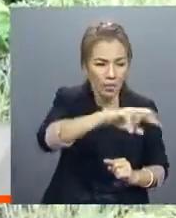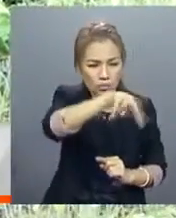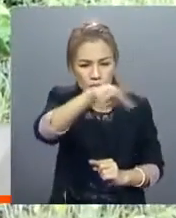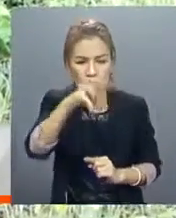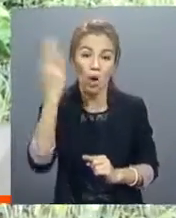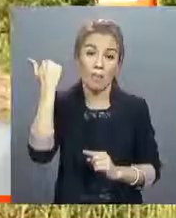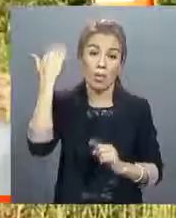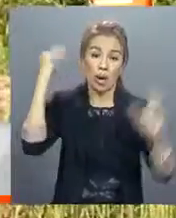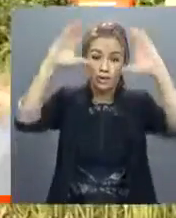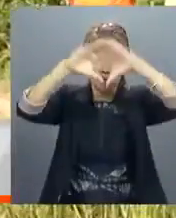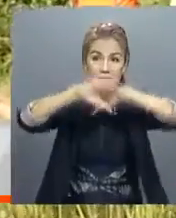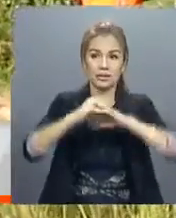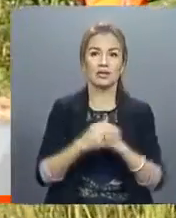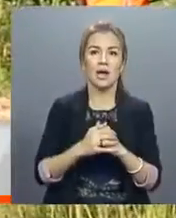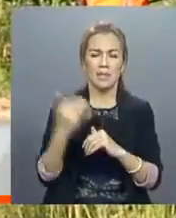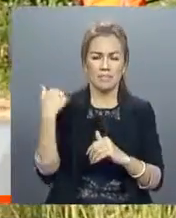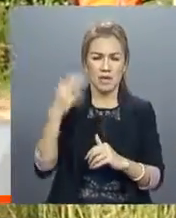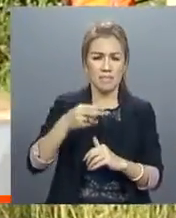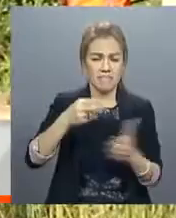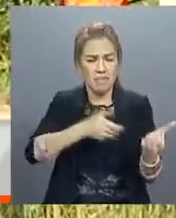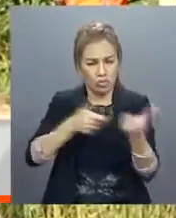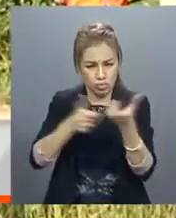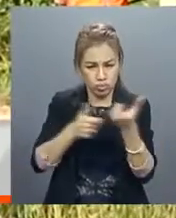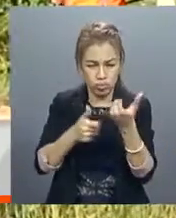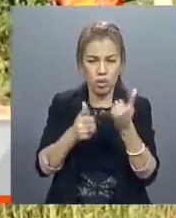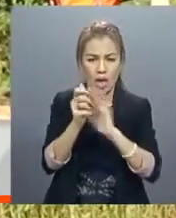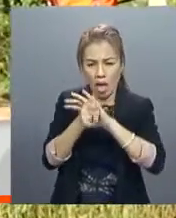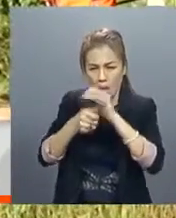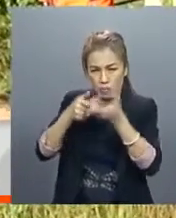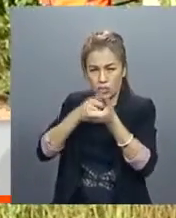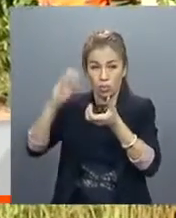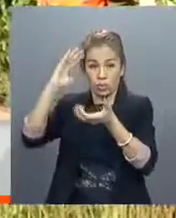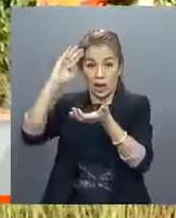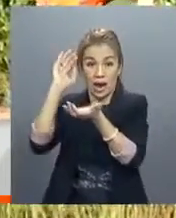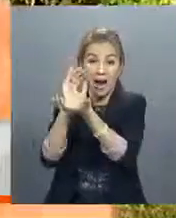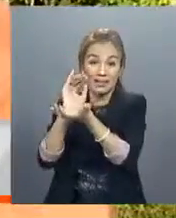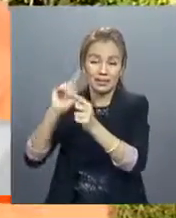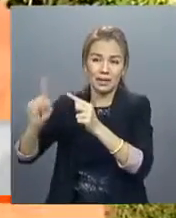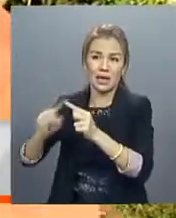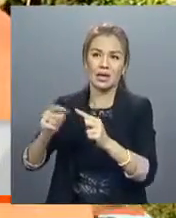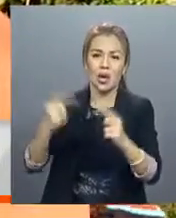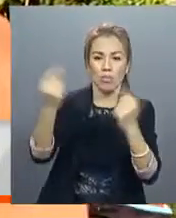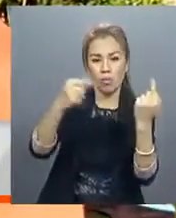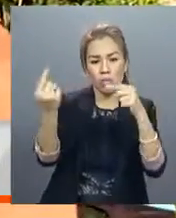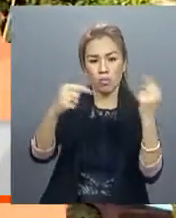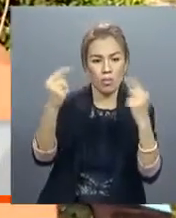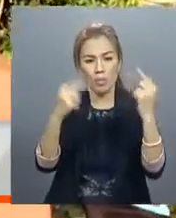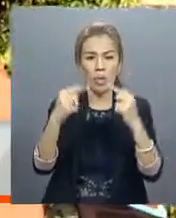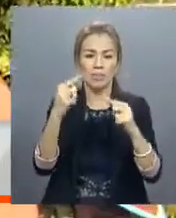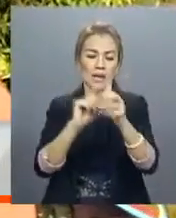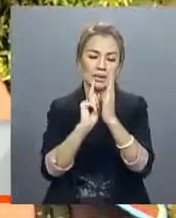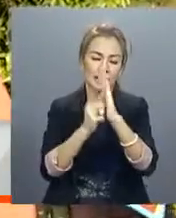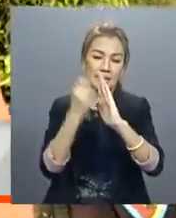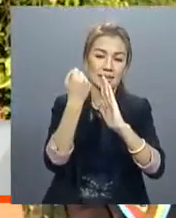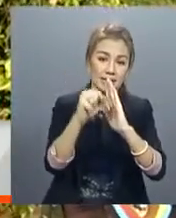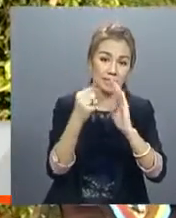ากลุ่มผู้ก่อเหตุใช้อาวุธปืนสงครามซุ่มยิงฐานปฏิบัติการและมีการยิงปะทะกันเกือบ10นาทีแต่ไม่มีใครได้รับบาดเจ็บจ